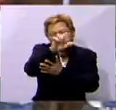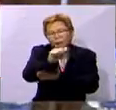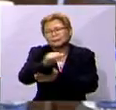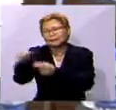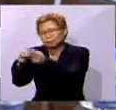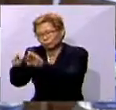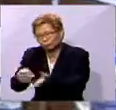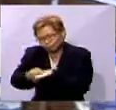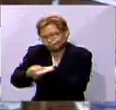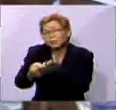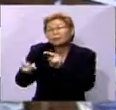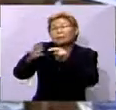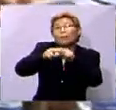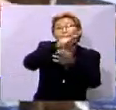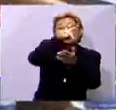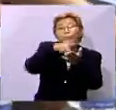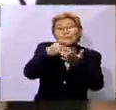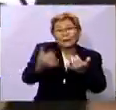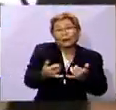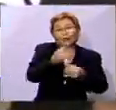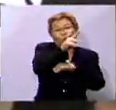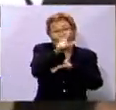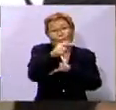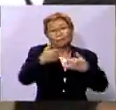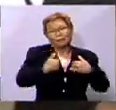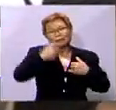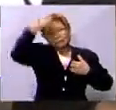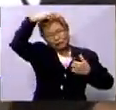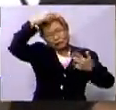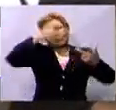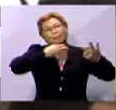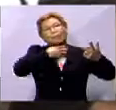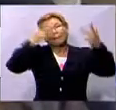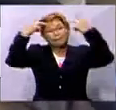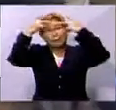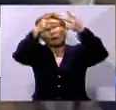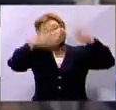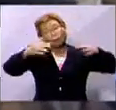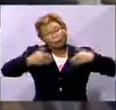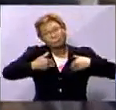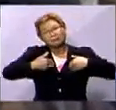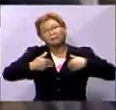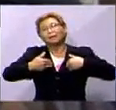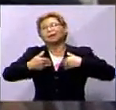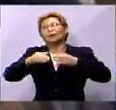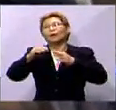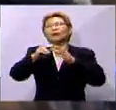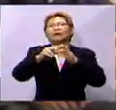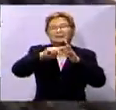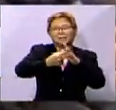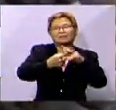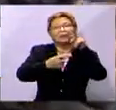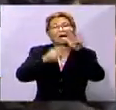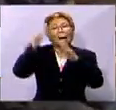pengusaha. Ia sebagai tambahan kepada pusat sedia ada di Kuala Lumpur, Selangor dan Perak serta Pahang yang akan mula beroperasi 26 Oktober